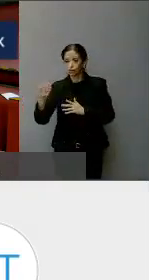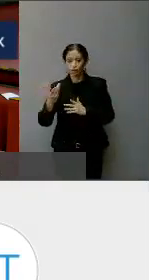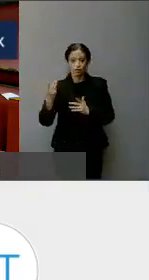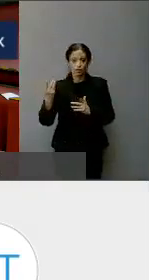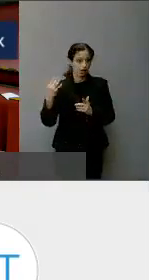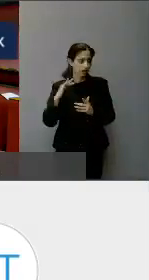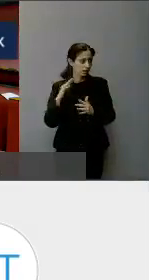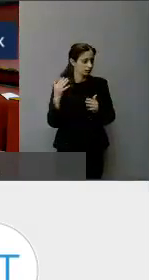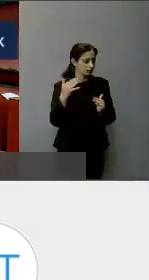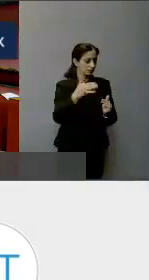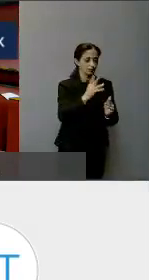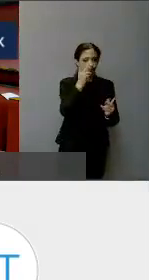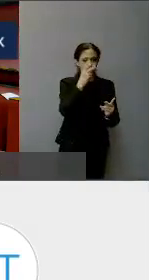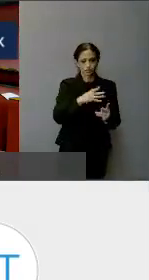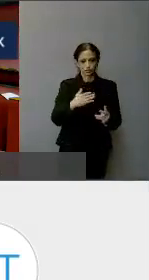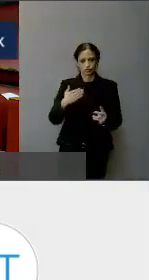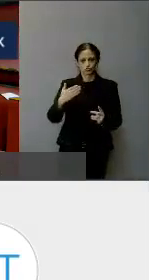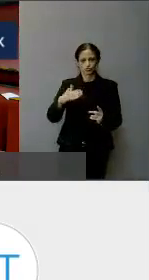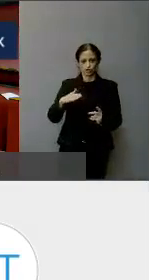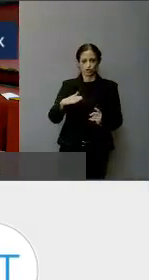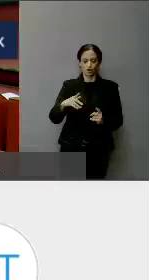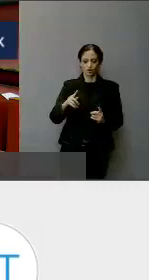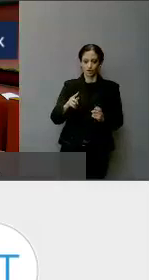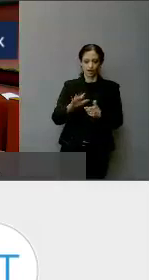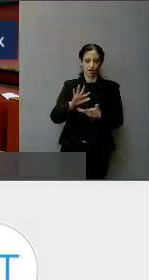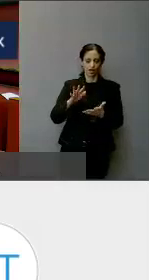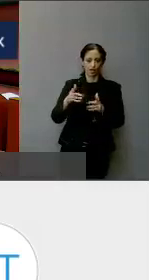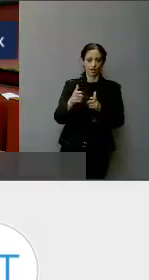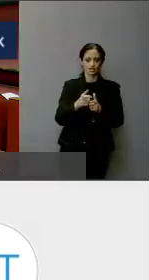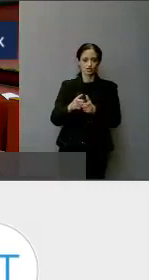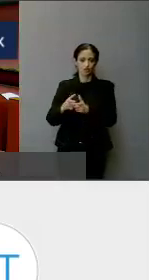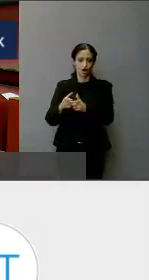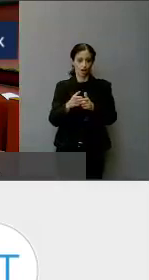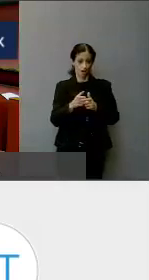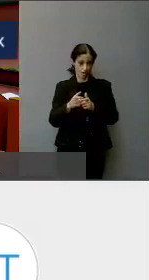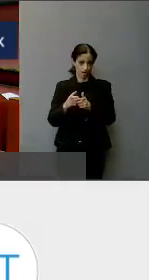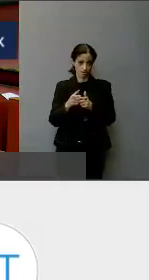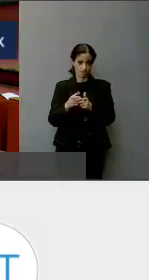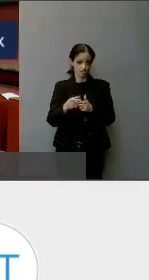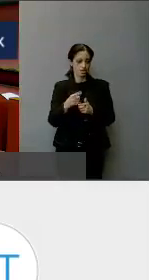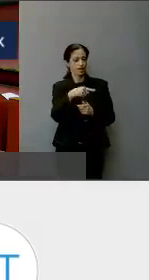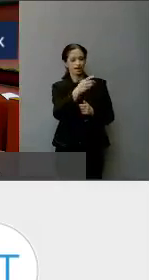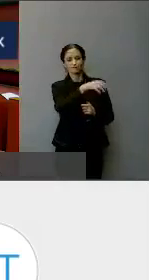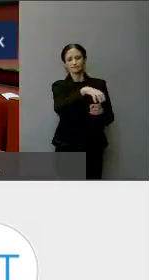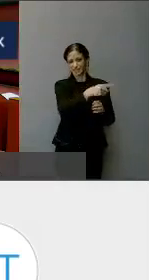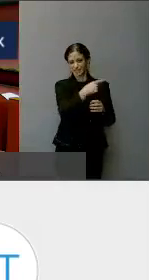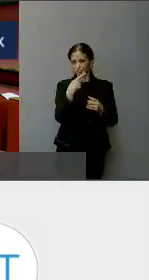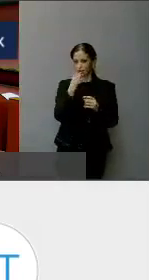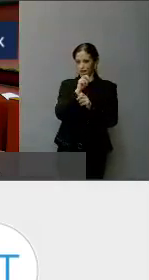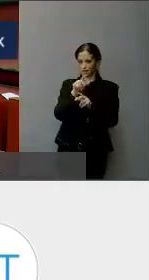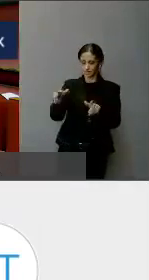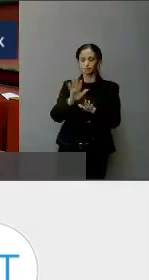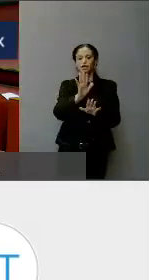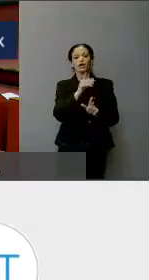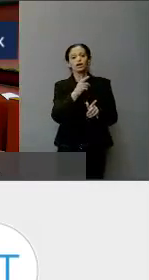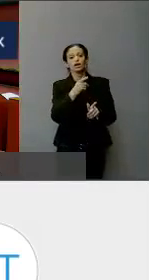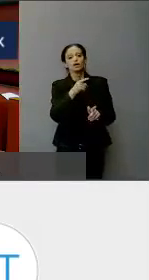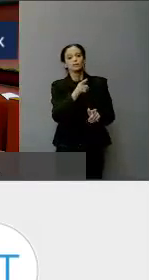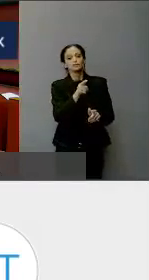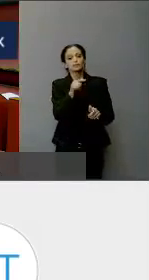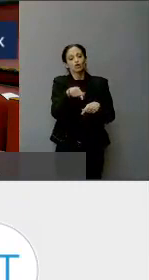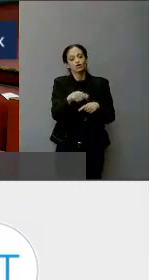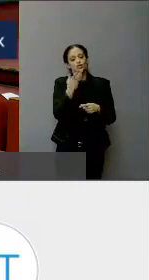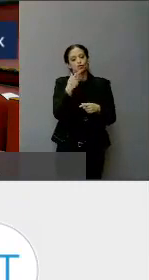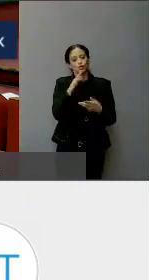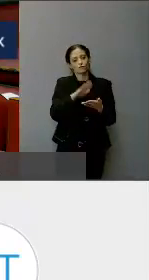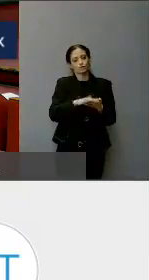isolata e chiusa ma poi glielo di rete dopo che avete costruito le ville di allora oggi vorrei provare a fare una valutazione un po